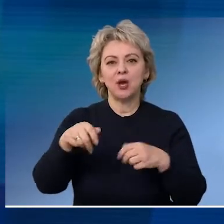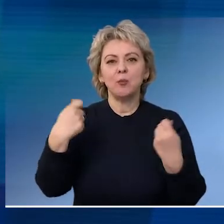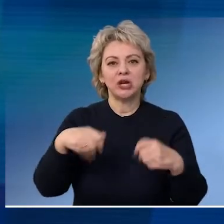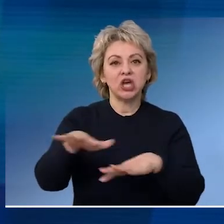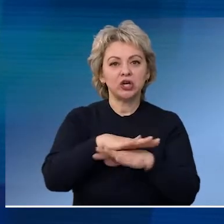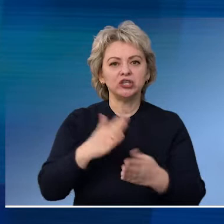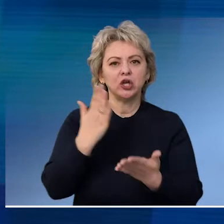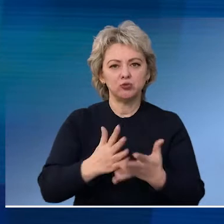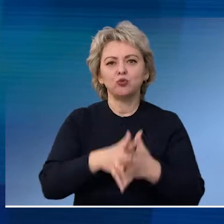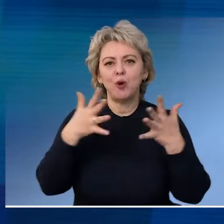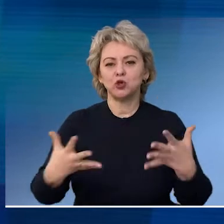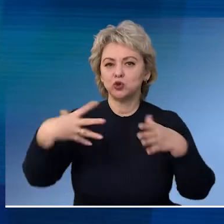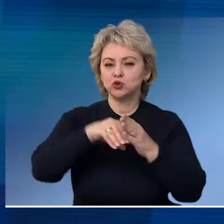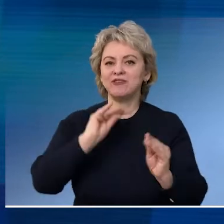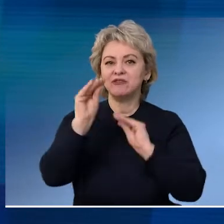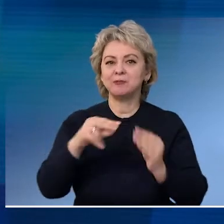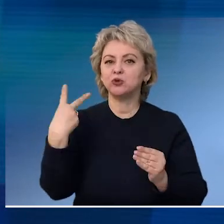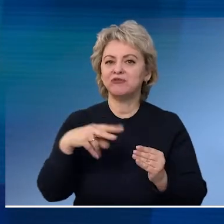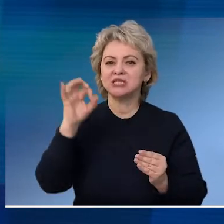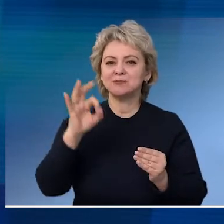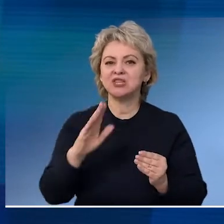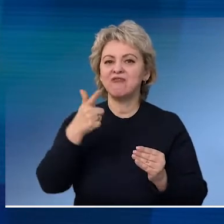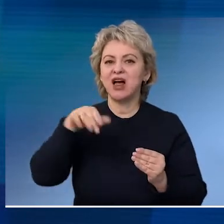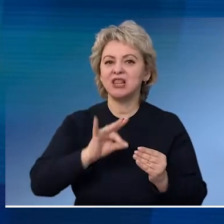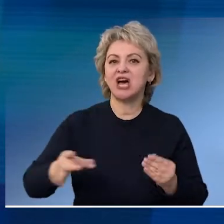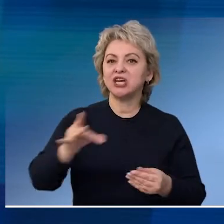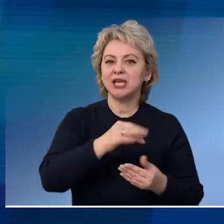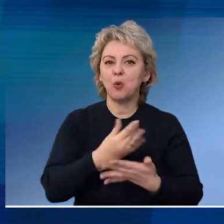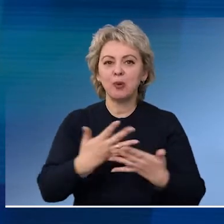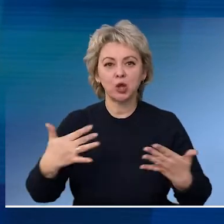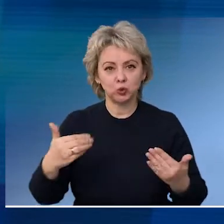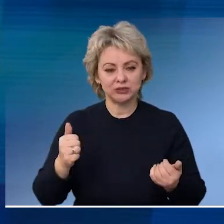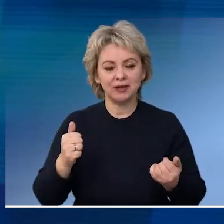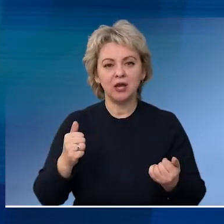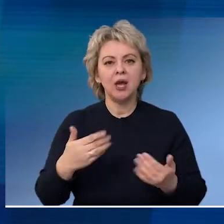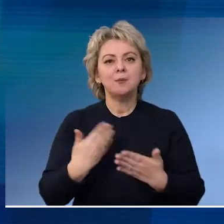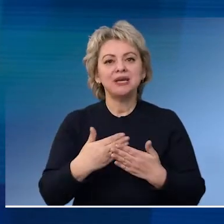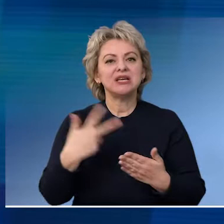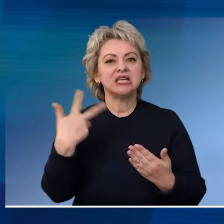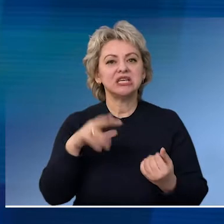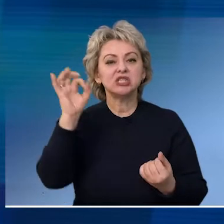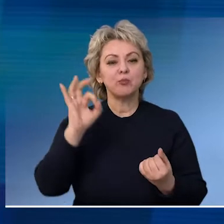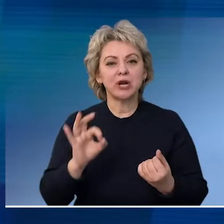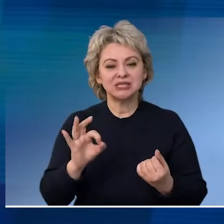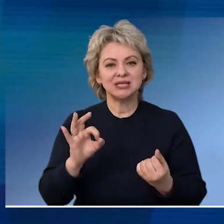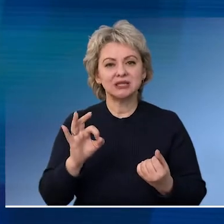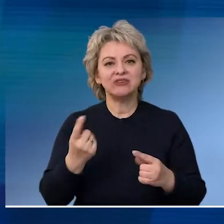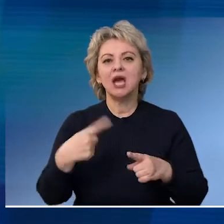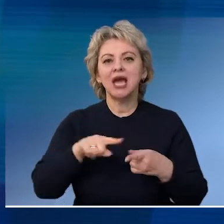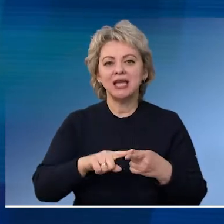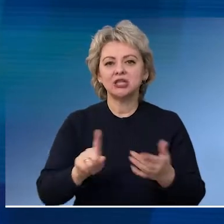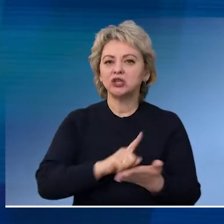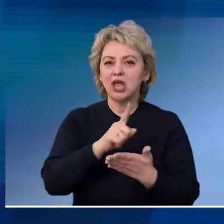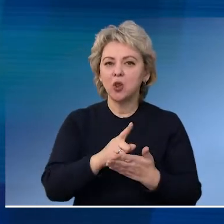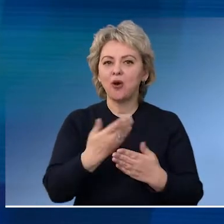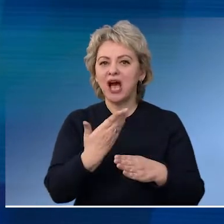вносят весомый вклад и формируют практически 20% валового регионального продукта. Около 30%